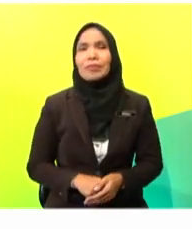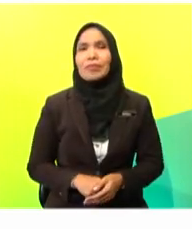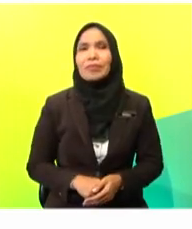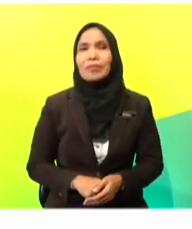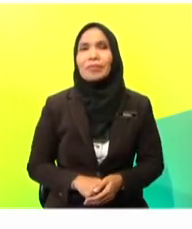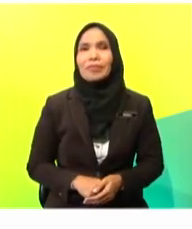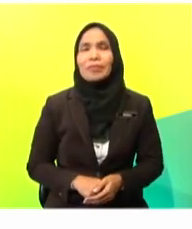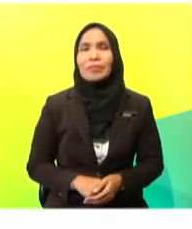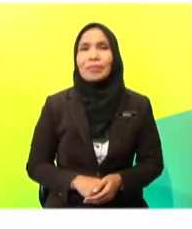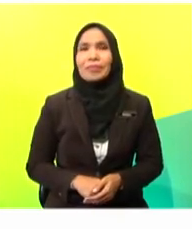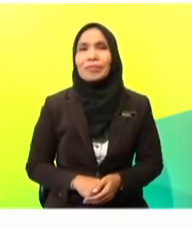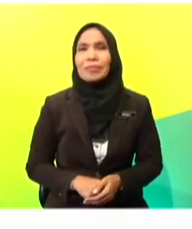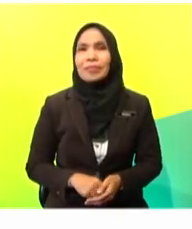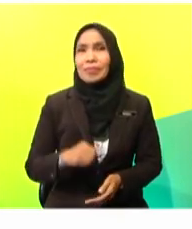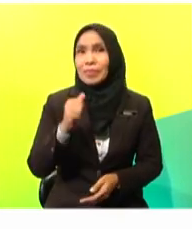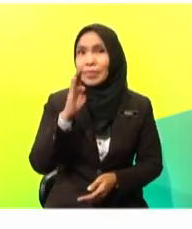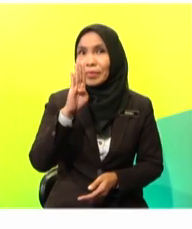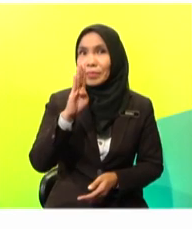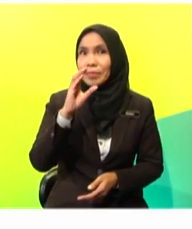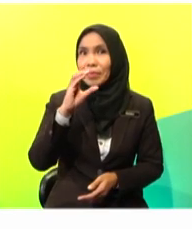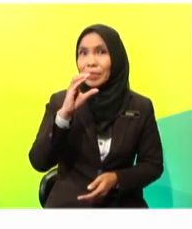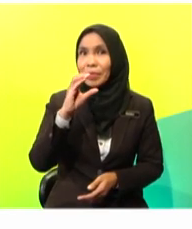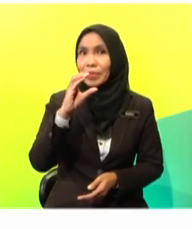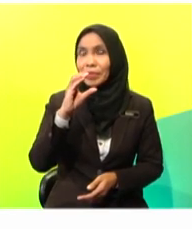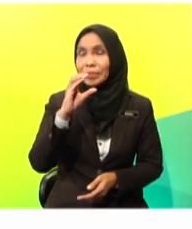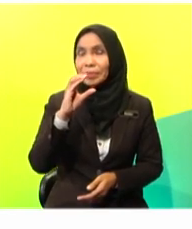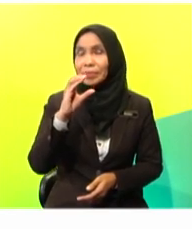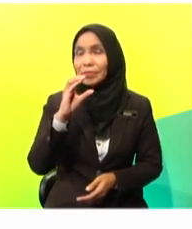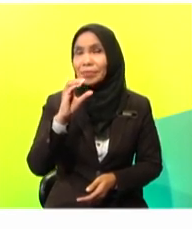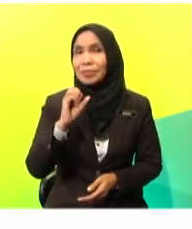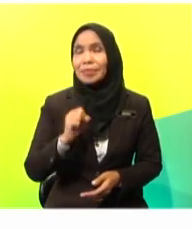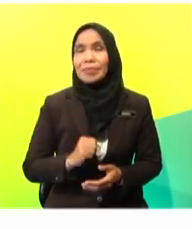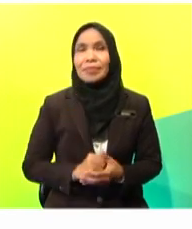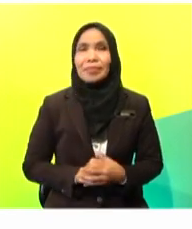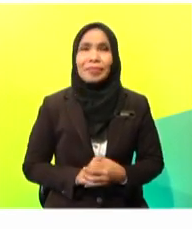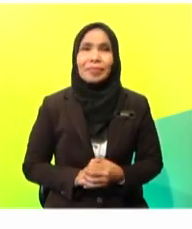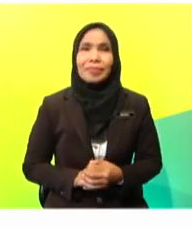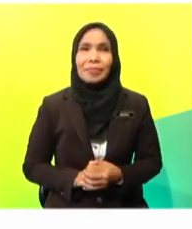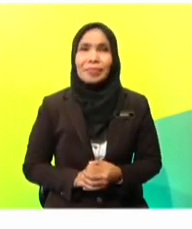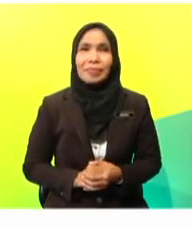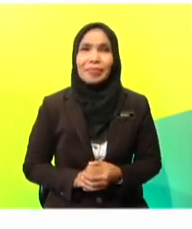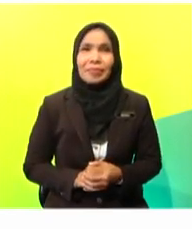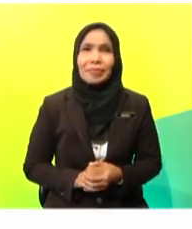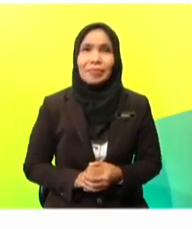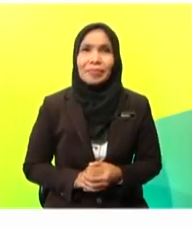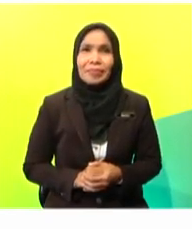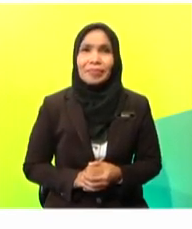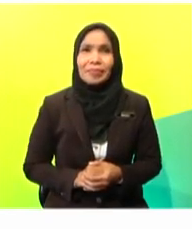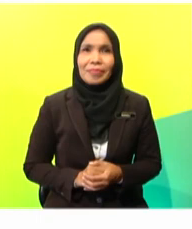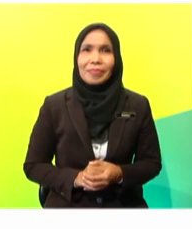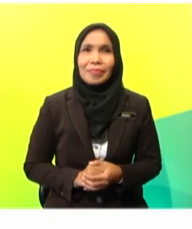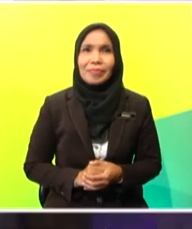cie huruf yang kita belajar tuh di gua batu Ce Guh oke halo pergi kedaiberita Nahwu the